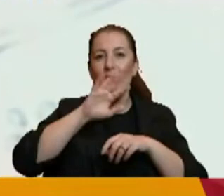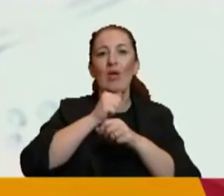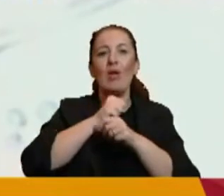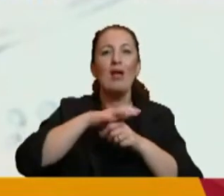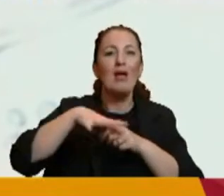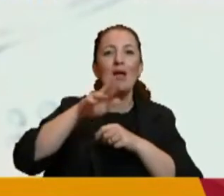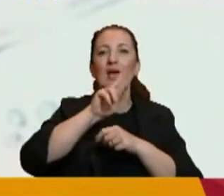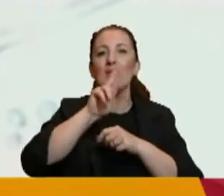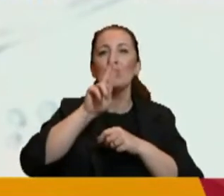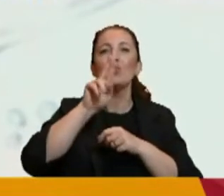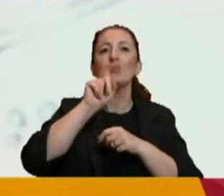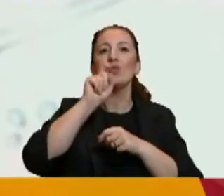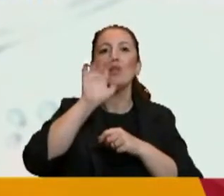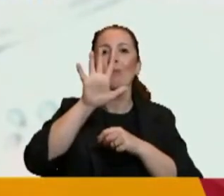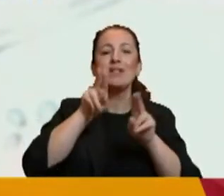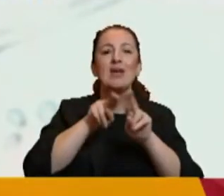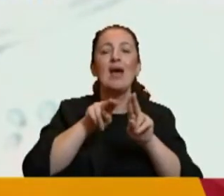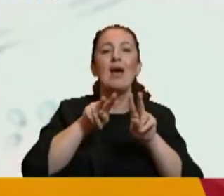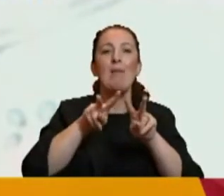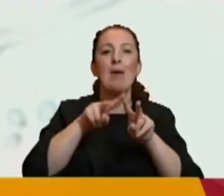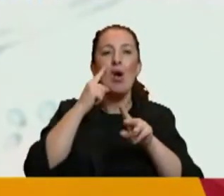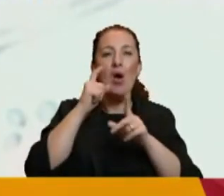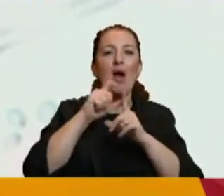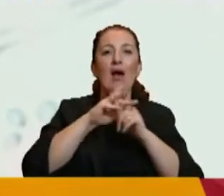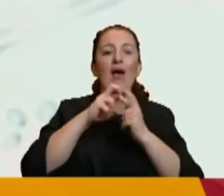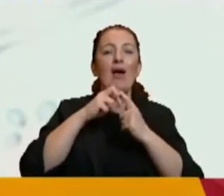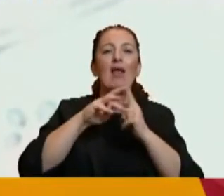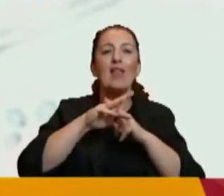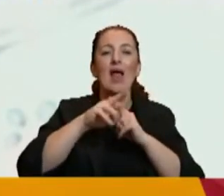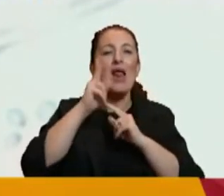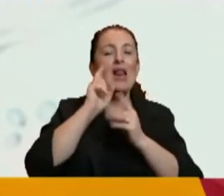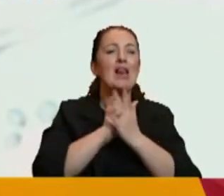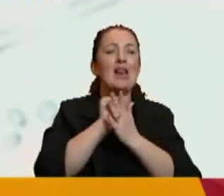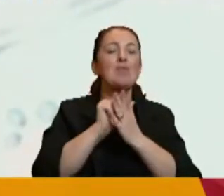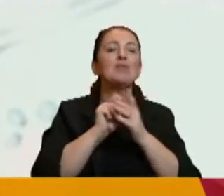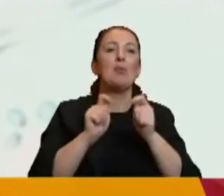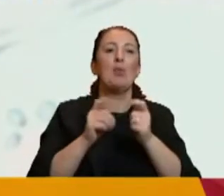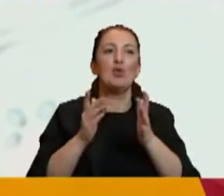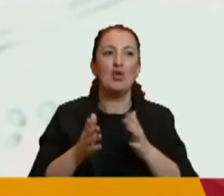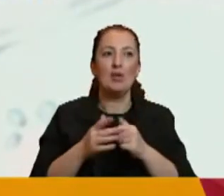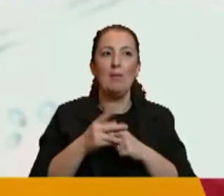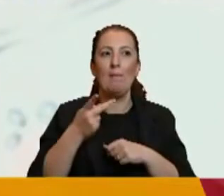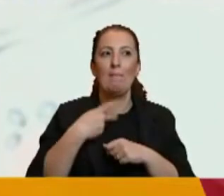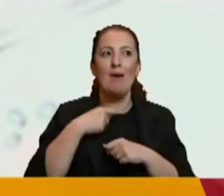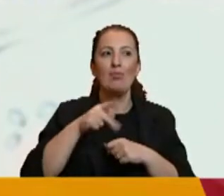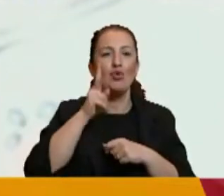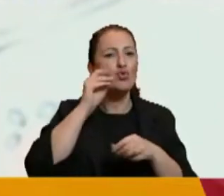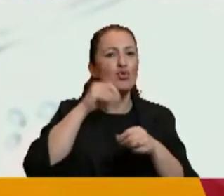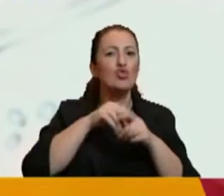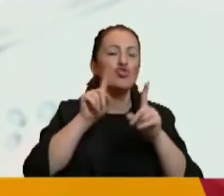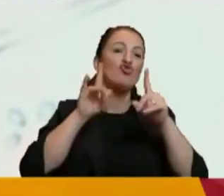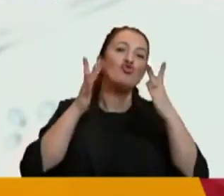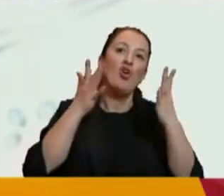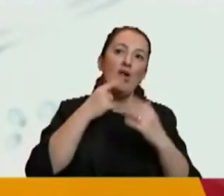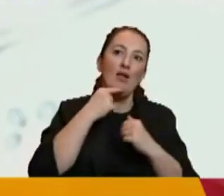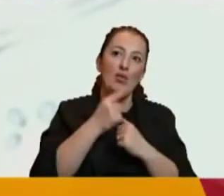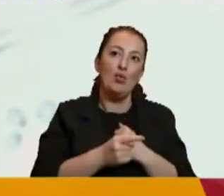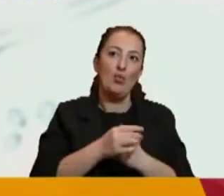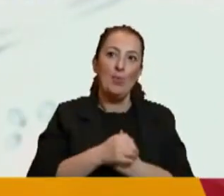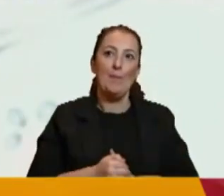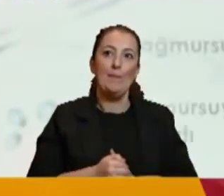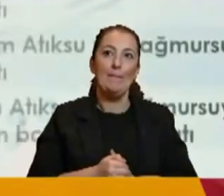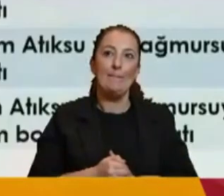kilometre atık su ve yağmur suyu hatlarını dere ıslahı gerçekleştirilecektir Ben bunu sonuna inşallah diyorum